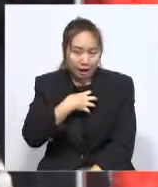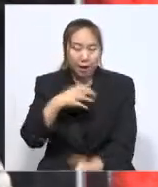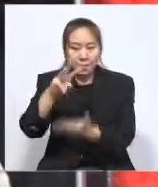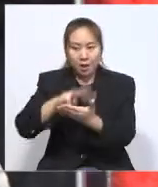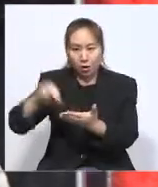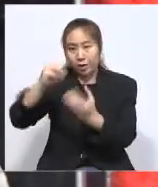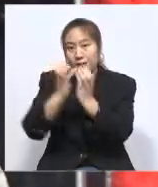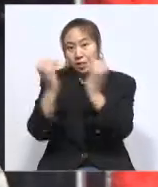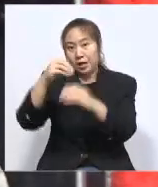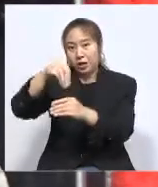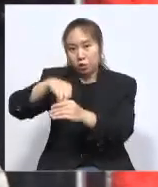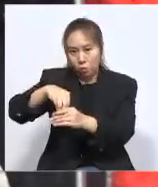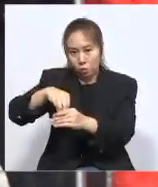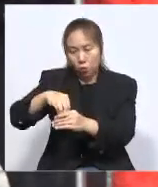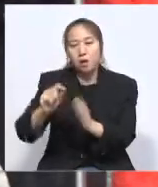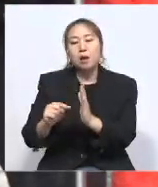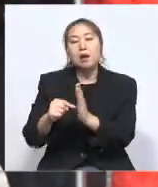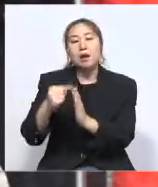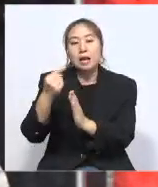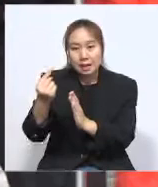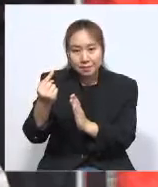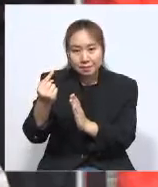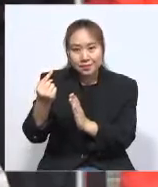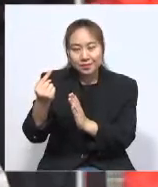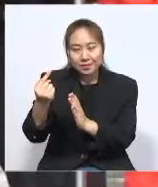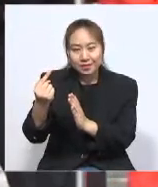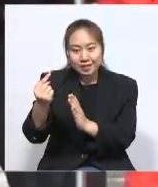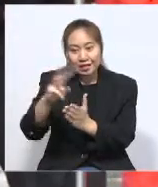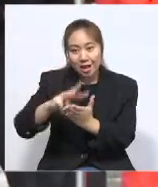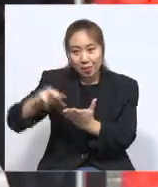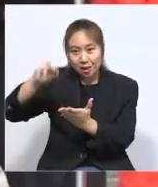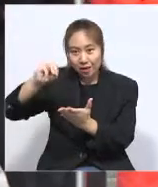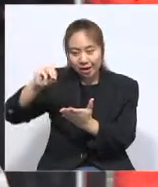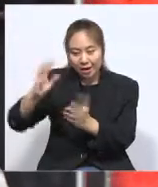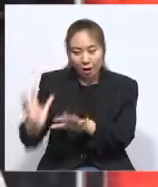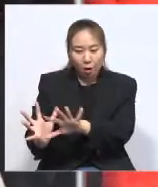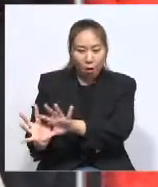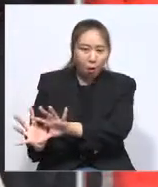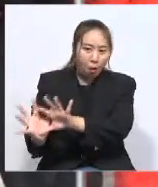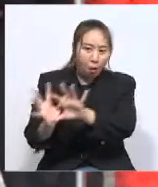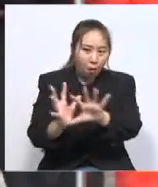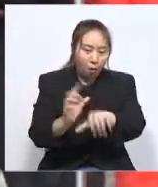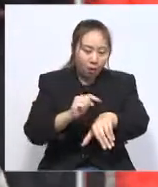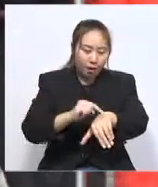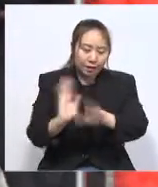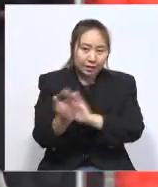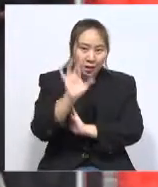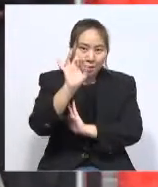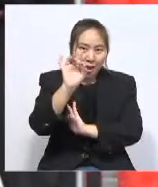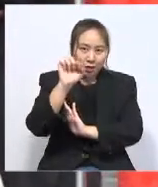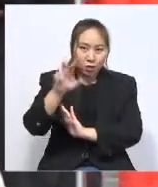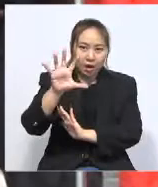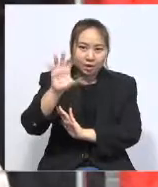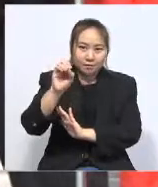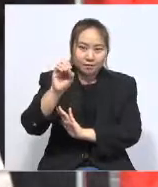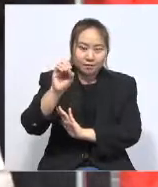วิทยาลัยธรรมศาสตร์นะครับแล้วก็เริ่มเคลื่อนขบวนออกจากมหาวิทยาลัยธรรมศาสตร์ในเวลาประมาณ 8:50